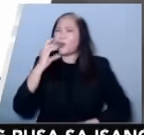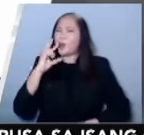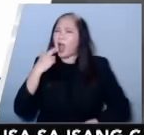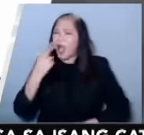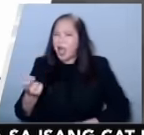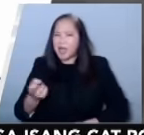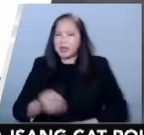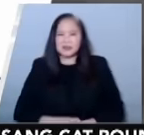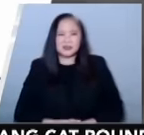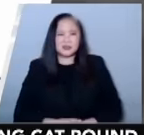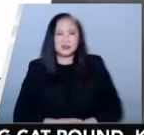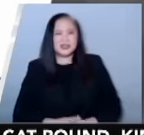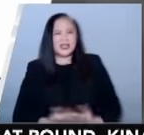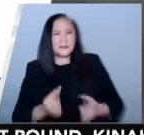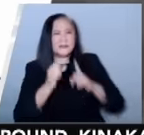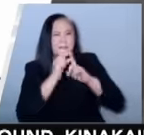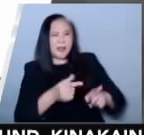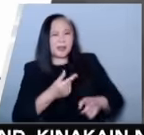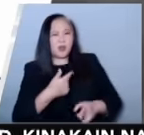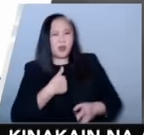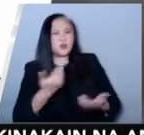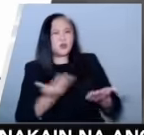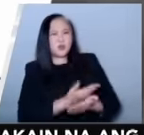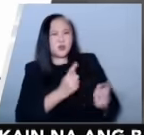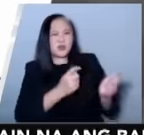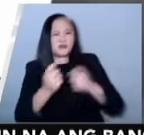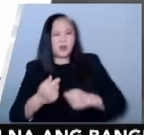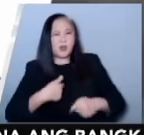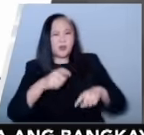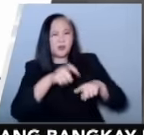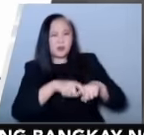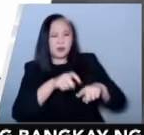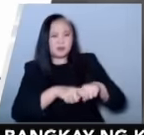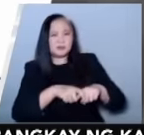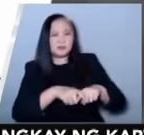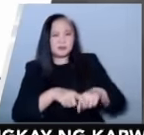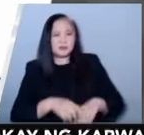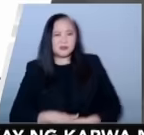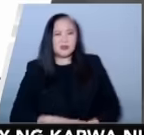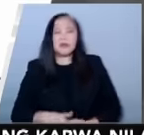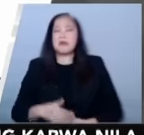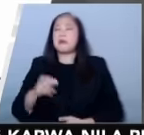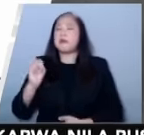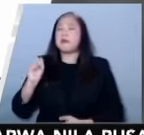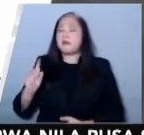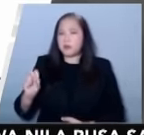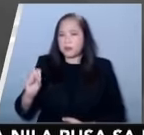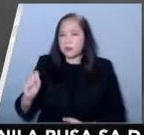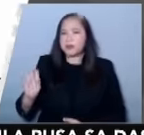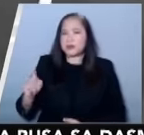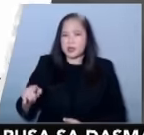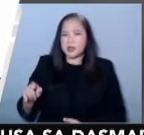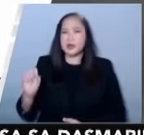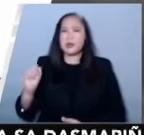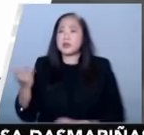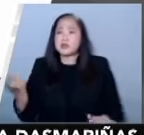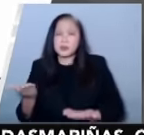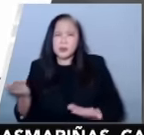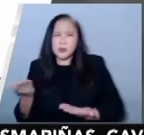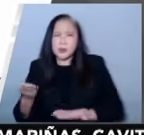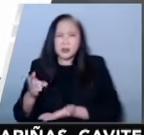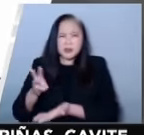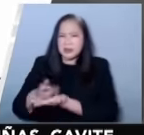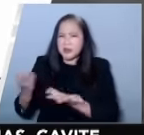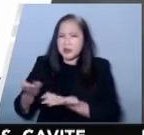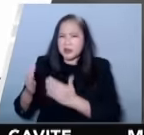ako nakatira bago lipat ako dyan, nangungupahan ako dyan. Ah, ganyan po ba, sir? Sige, saan po tayo banda dyan? Nagbanta po yun, sir,